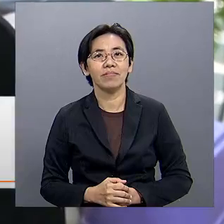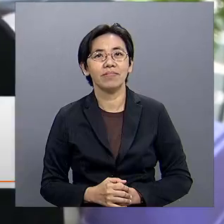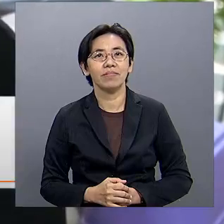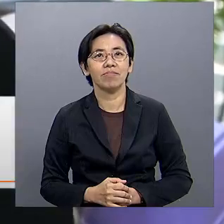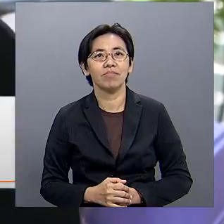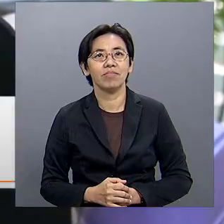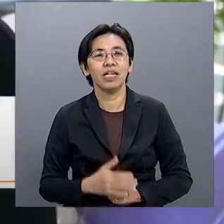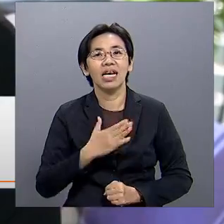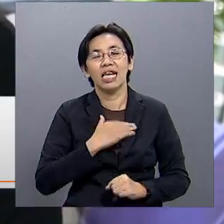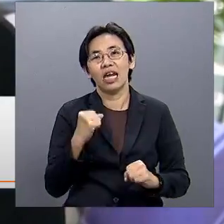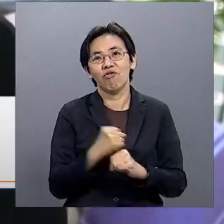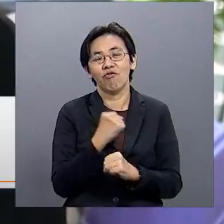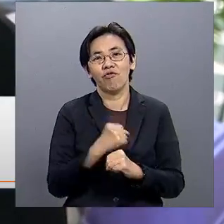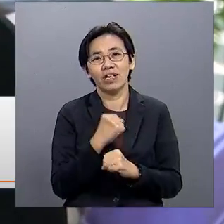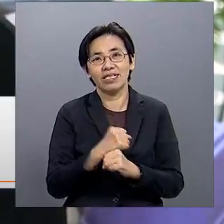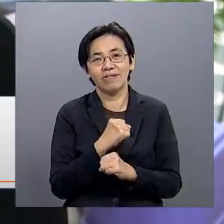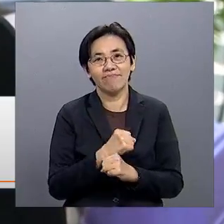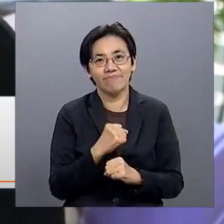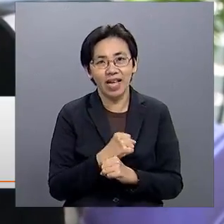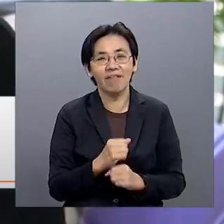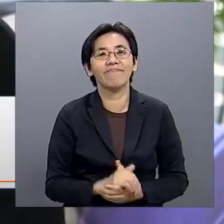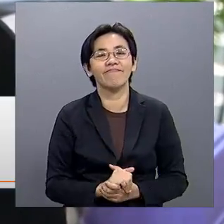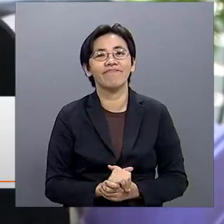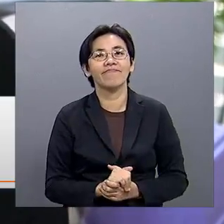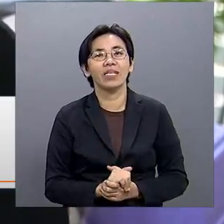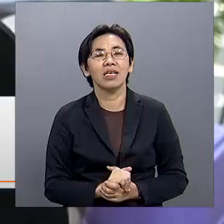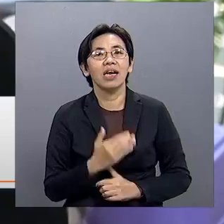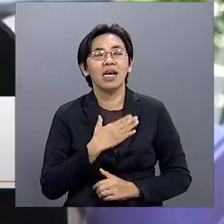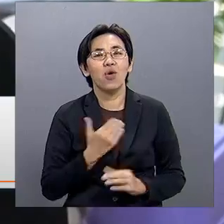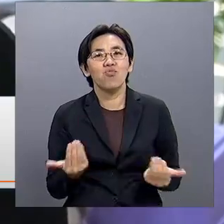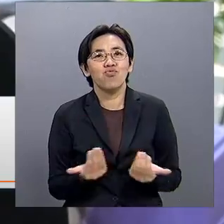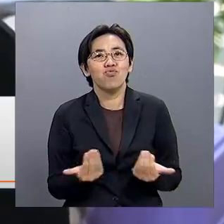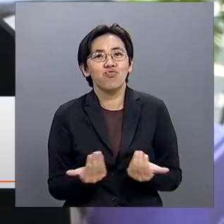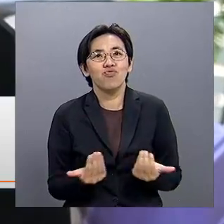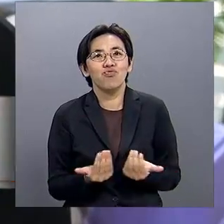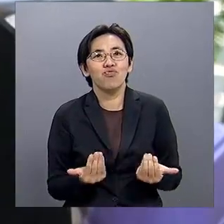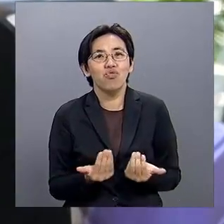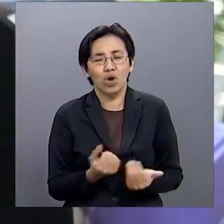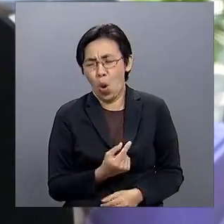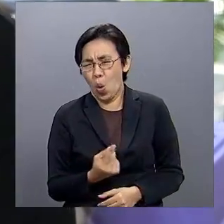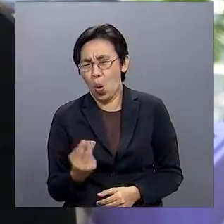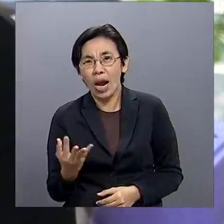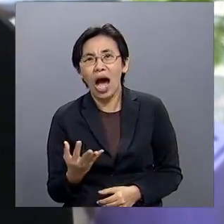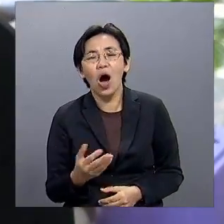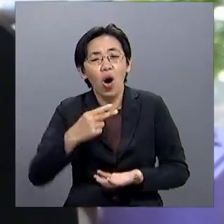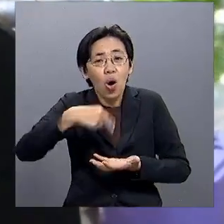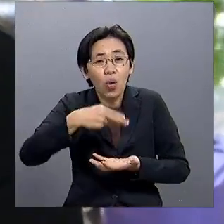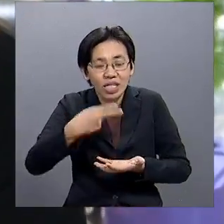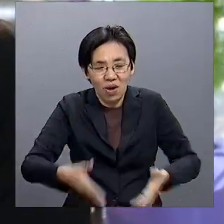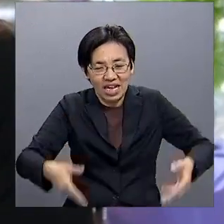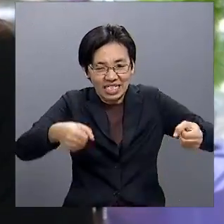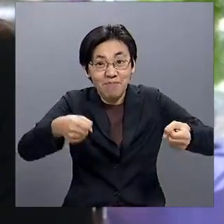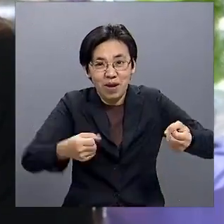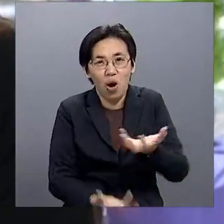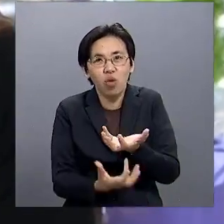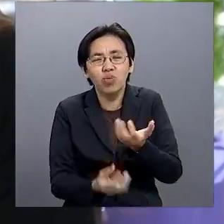านด้วยความที่เราเป็นคนมีลูกเยอะเราก็เลยคิดว่าการทำก๋วยเตี๋ยวเป็นหม้อๆเนี่ยมันสามารถทำให้เราทานได้ทั้งวันแล้วพอทำไปเรื่อย